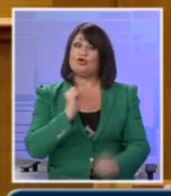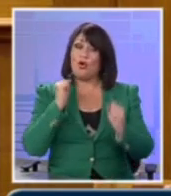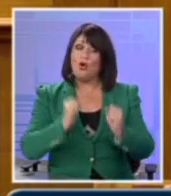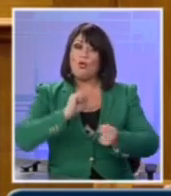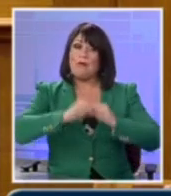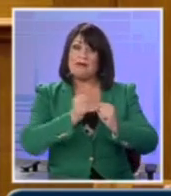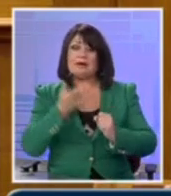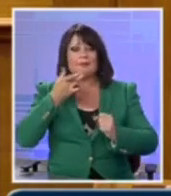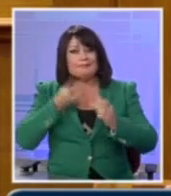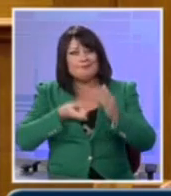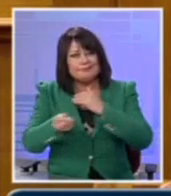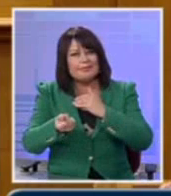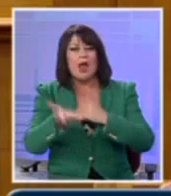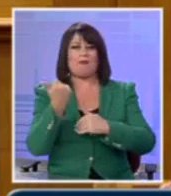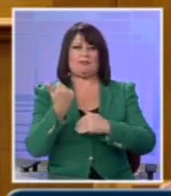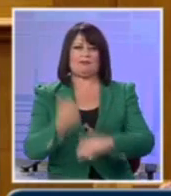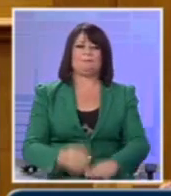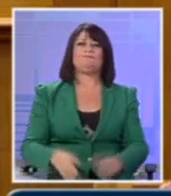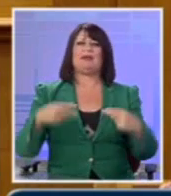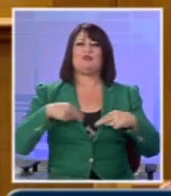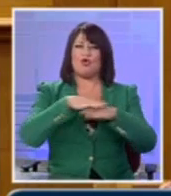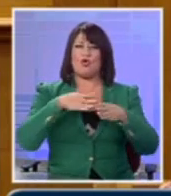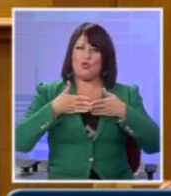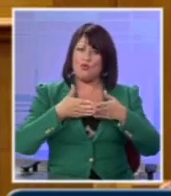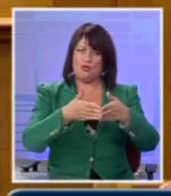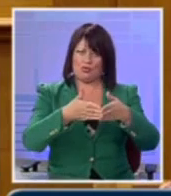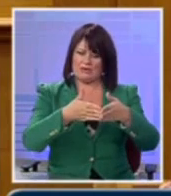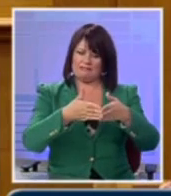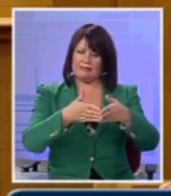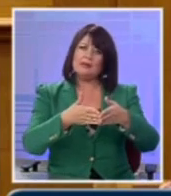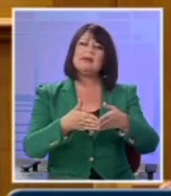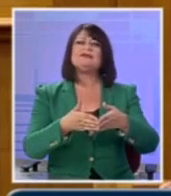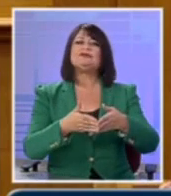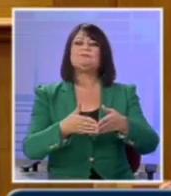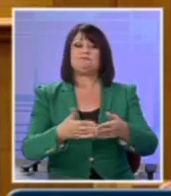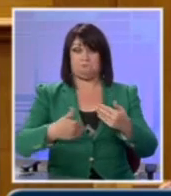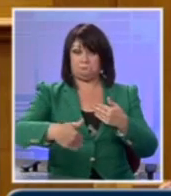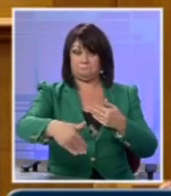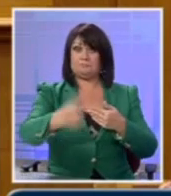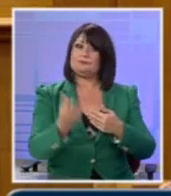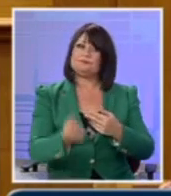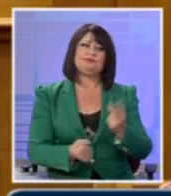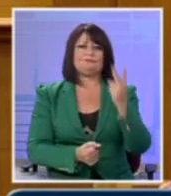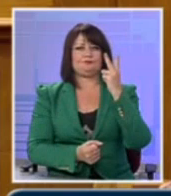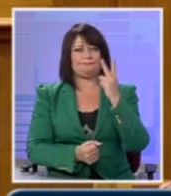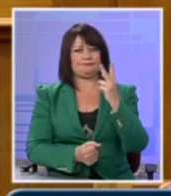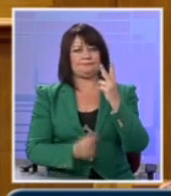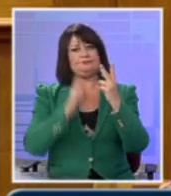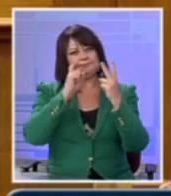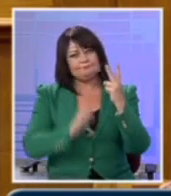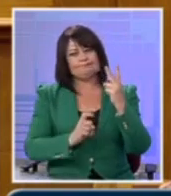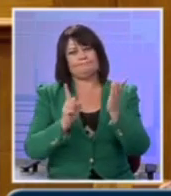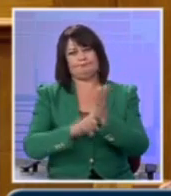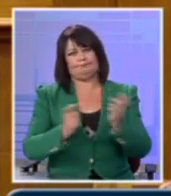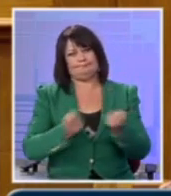δεν δραπετεύσαμε. Το Υπουργείο Ναυτιλίας και Νησιωτικής Πολιτικής έχει μπροστά του κυρίως δύο τέτοιες υποχρεώσεις να